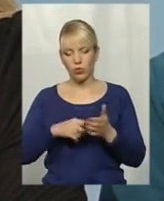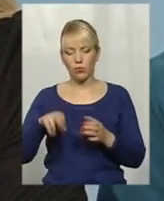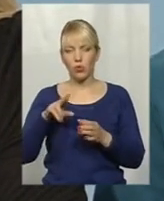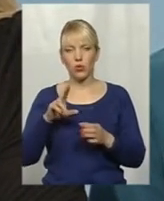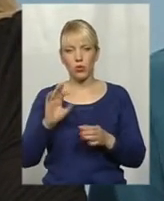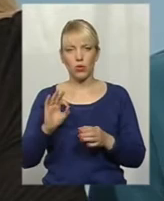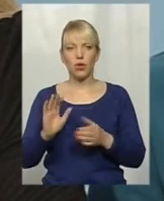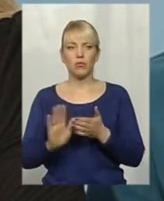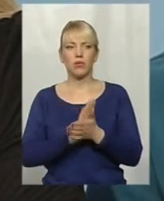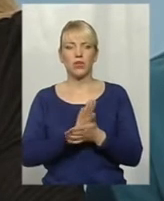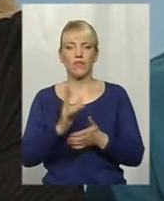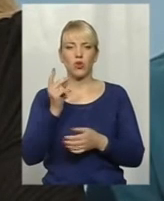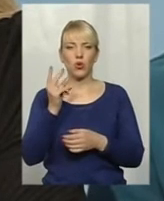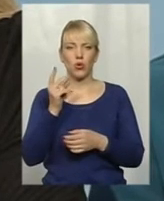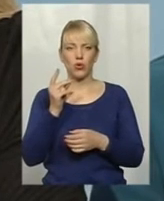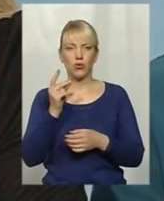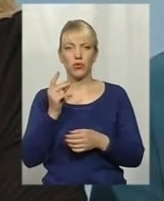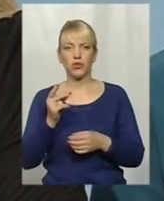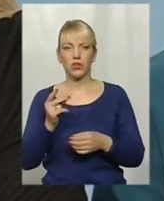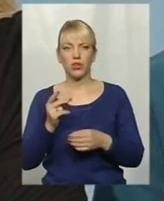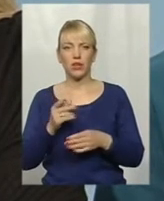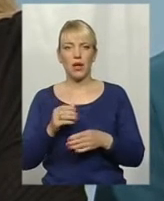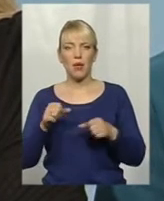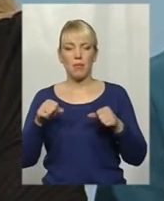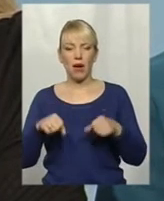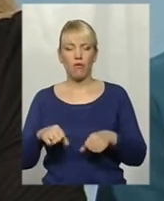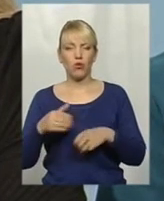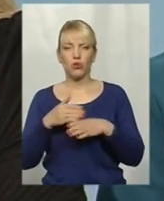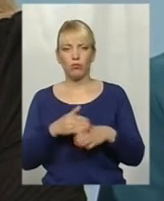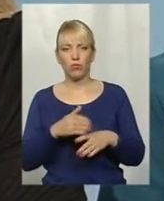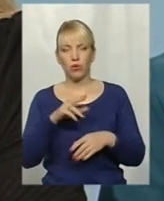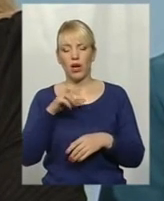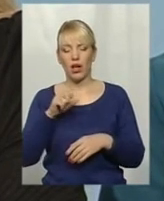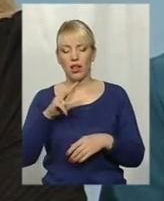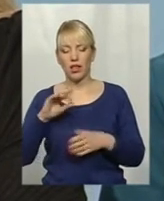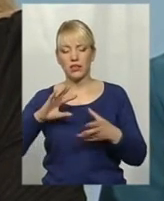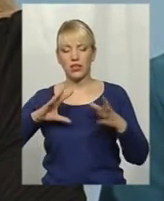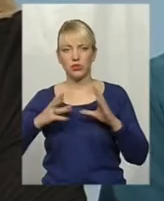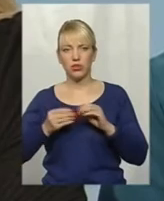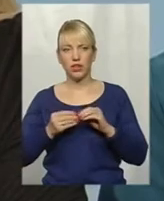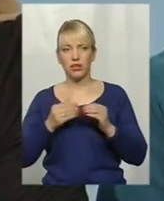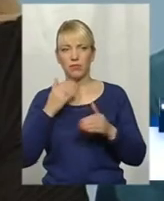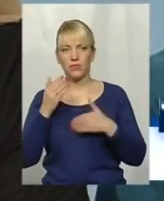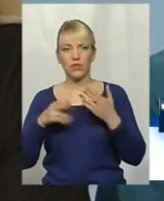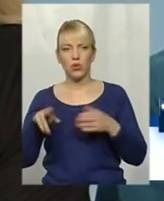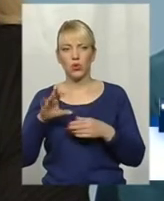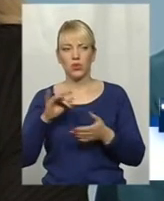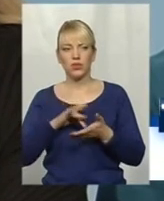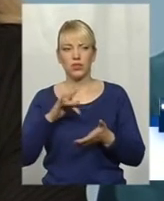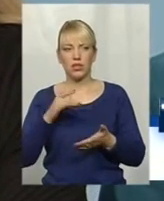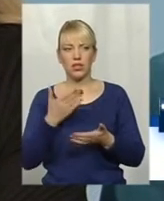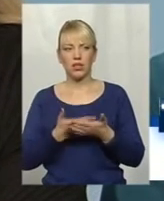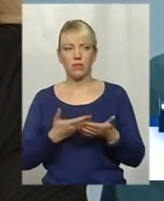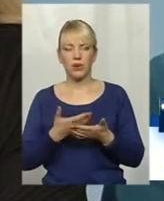надання безоплатної вторинної правової допомоги. Проте, за результатами звернення до центру, от я назву на